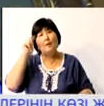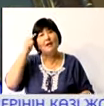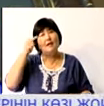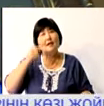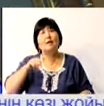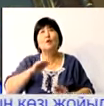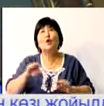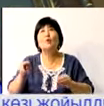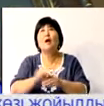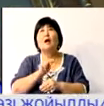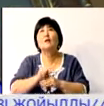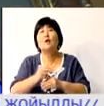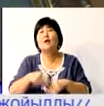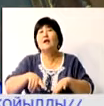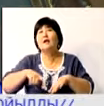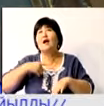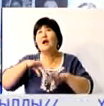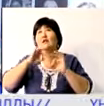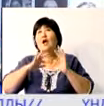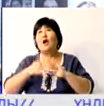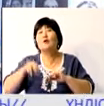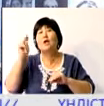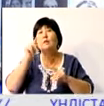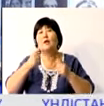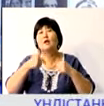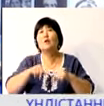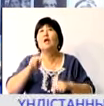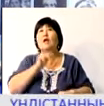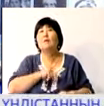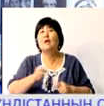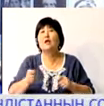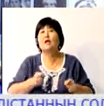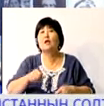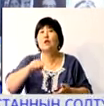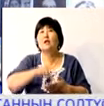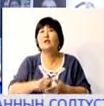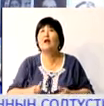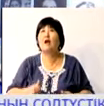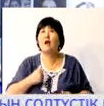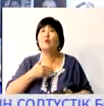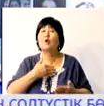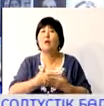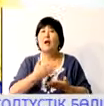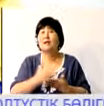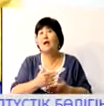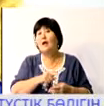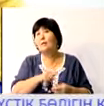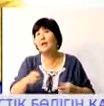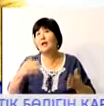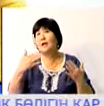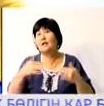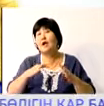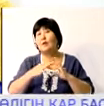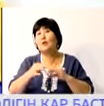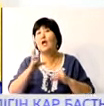тәлімді ұрпақ тәрбиелеуісінің хас шебері, аудандық білім бөлімінің меңгерушісі лауазымын абыроймен атқарды. Бертін келе